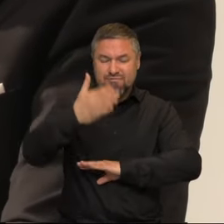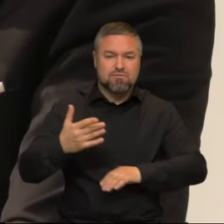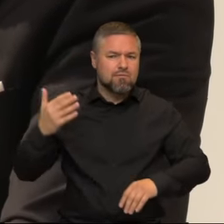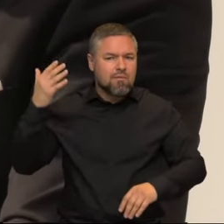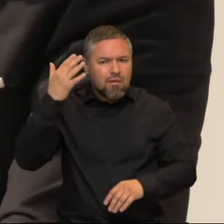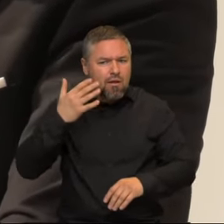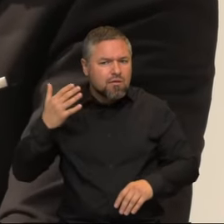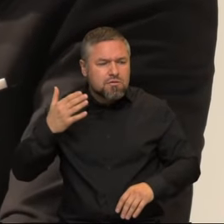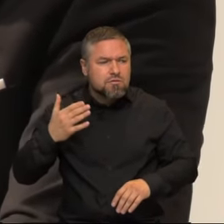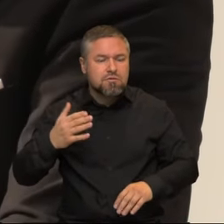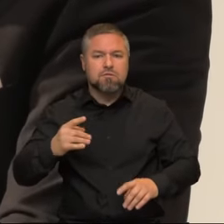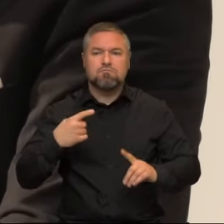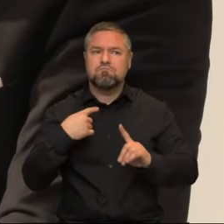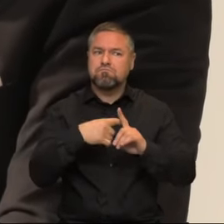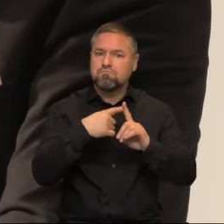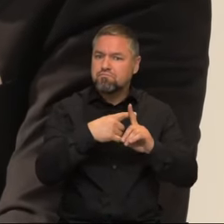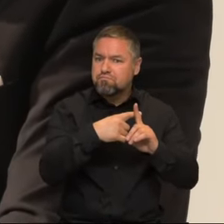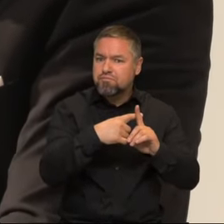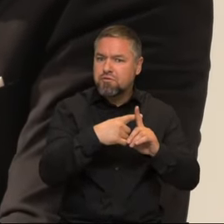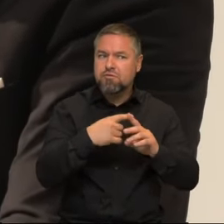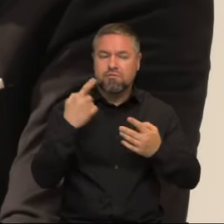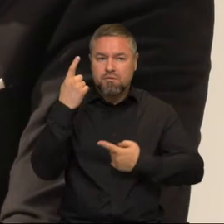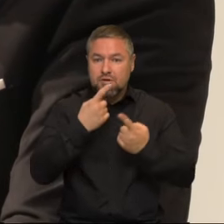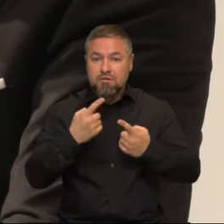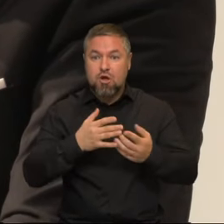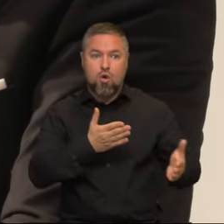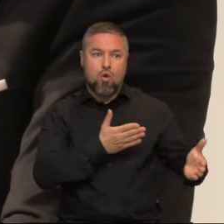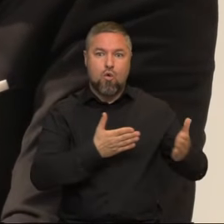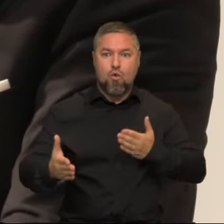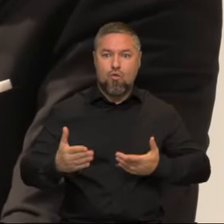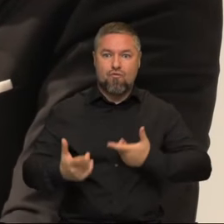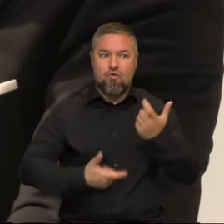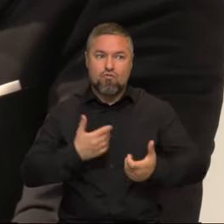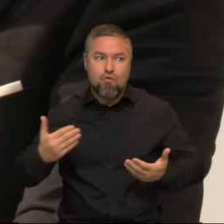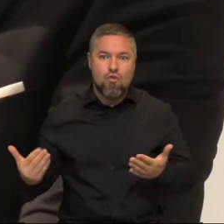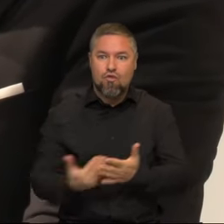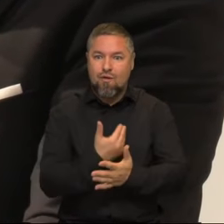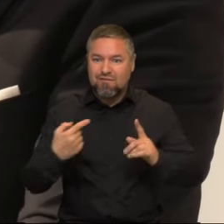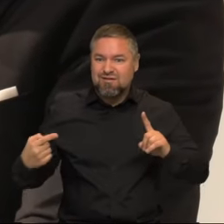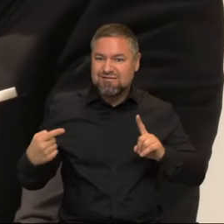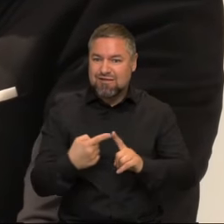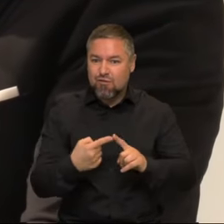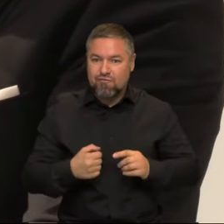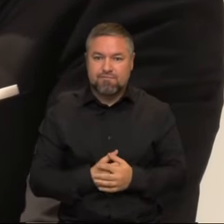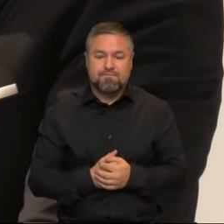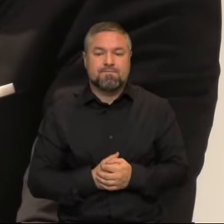nadzieją, optymizmem i gotowością do podejmowania nowych wyzwań.